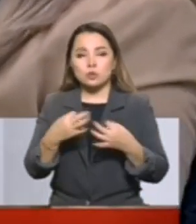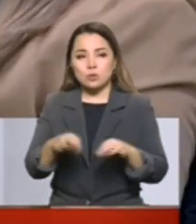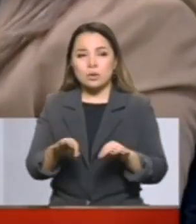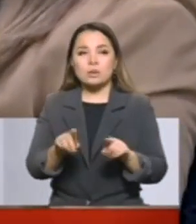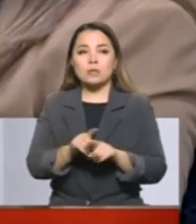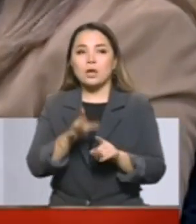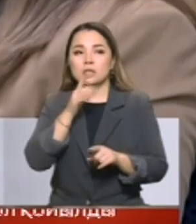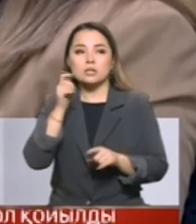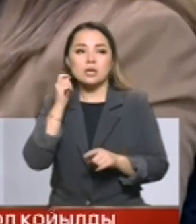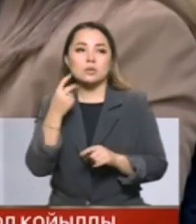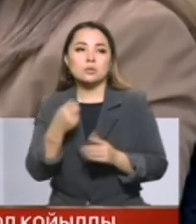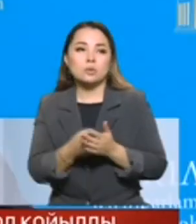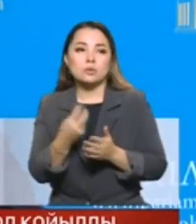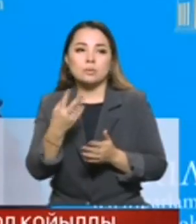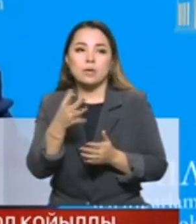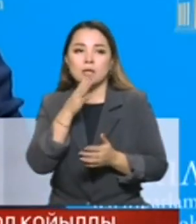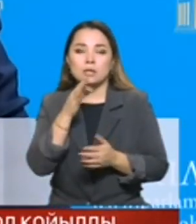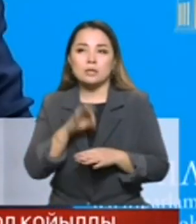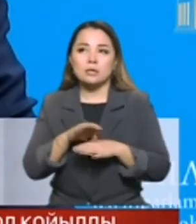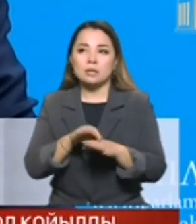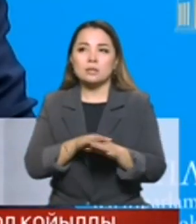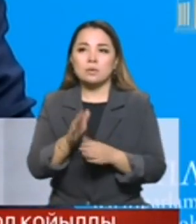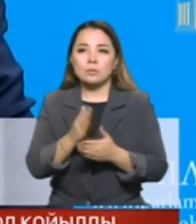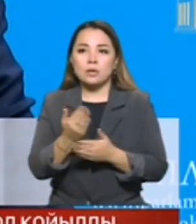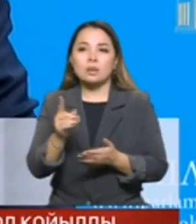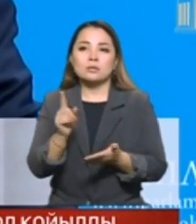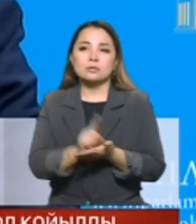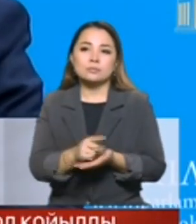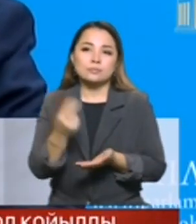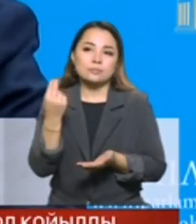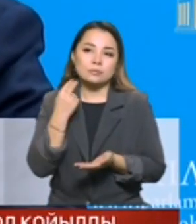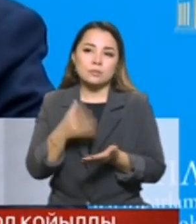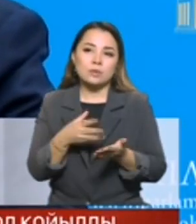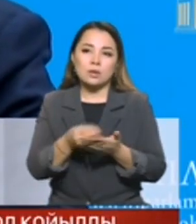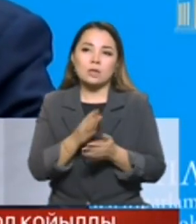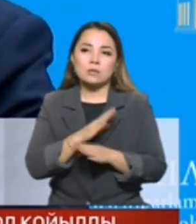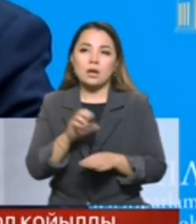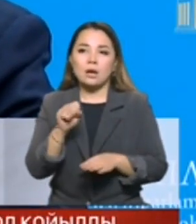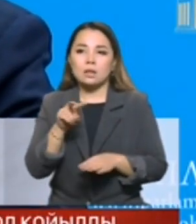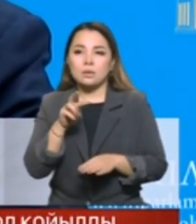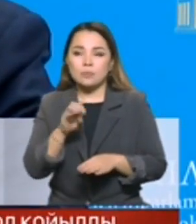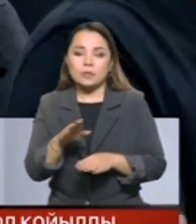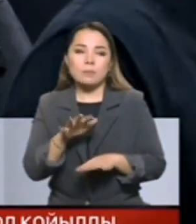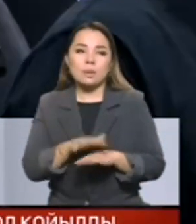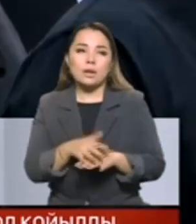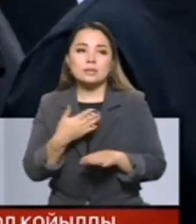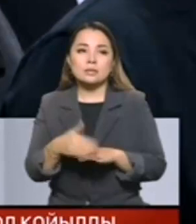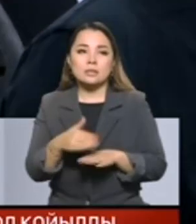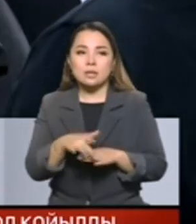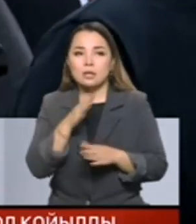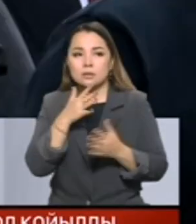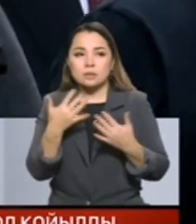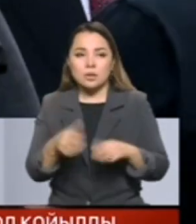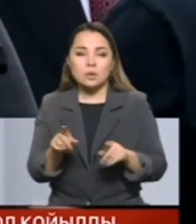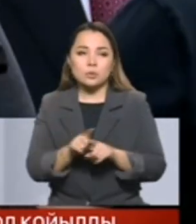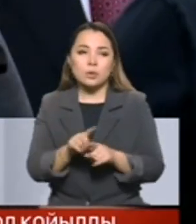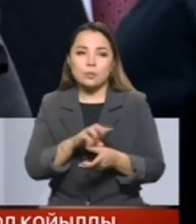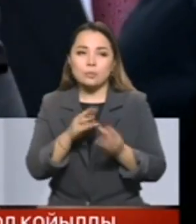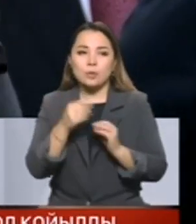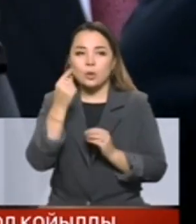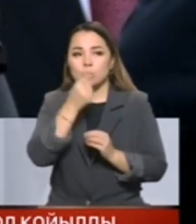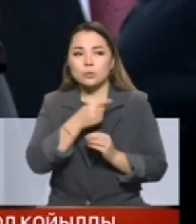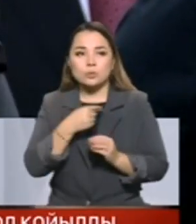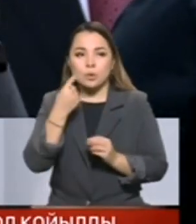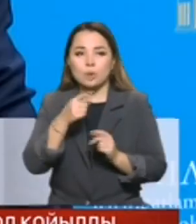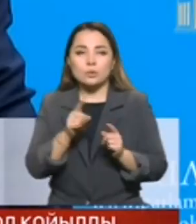жас деңгейін 25 жасқа дейін көтеру. Сондай-ақ борышкерлердің, алимент төлемегендердің және банктік несиелер бойынша мерзім өткен берешегі бар тұлғалардың